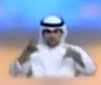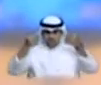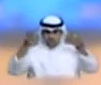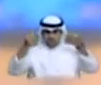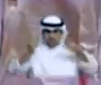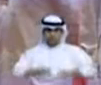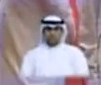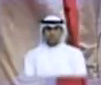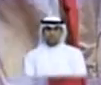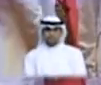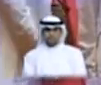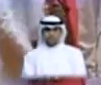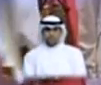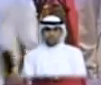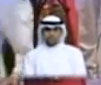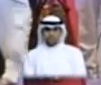للمنطقة.